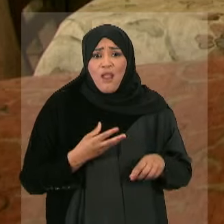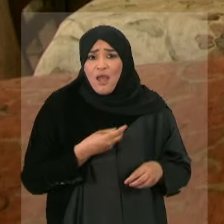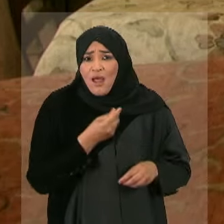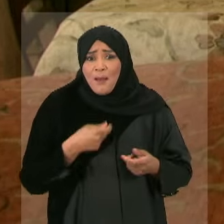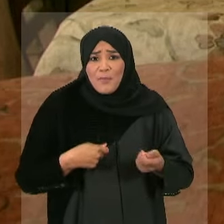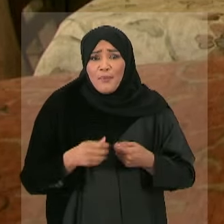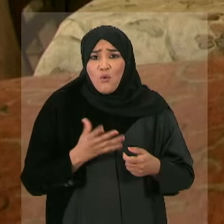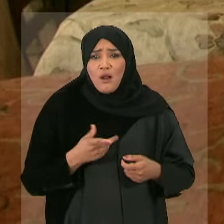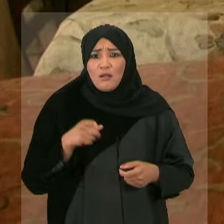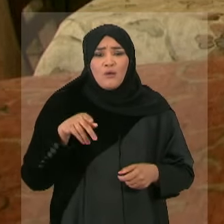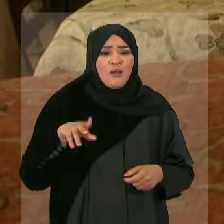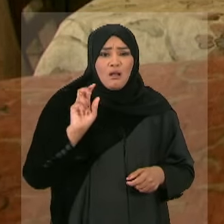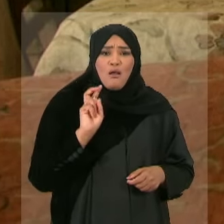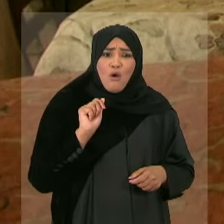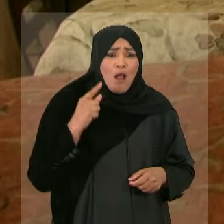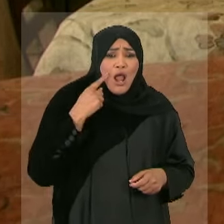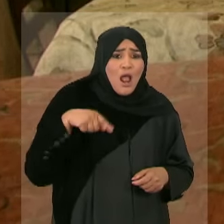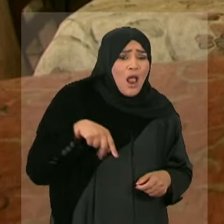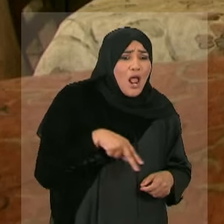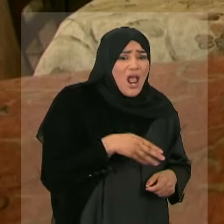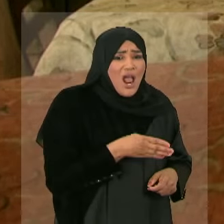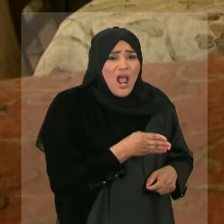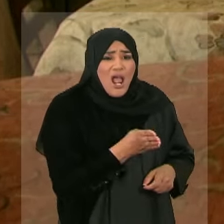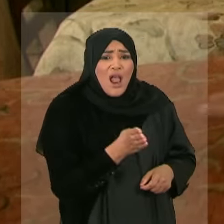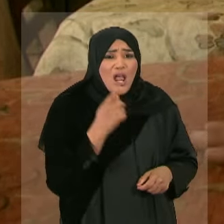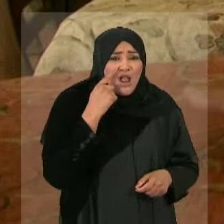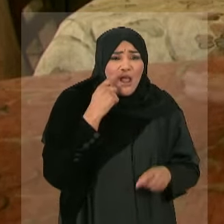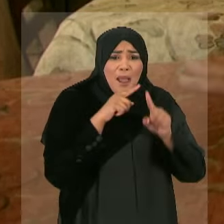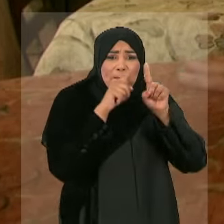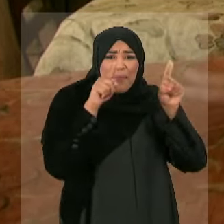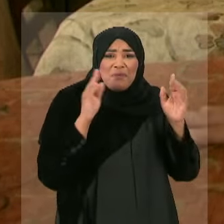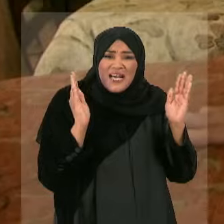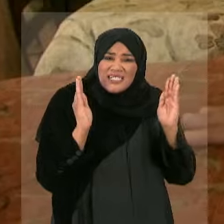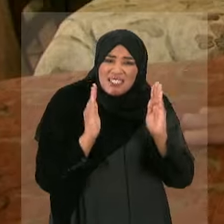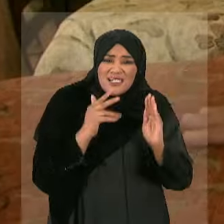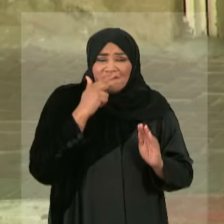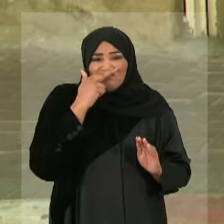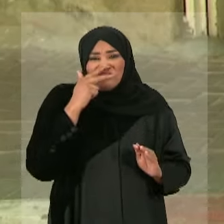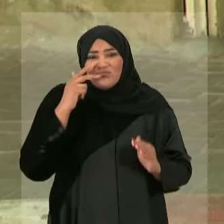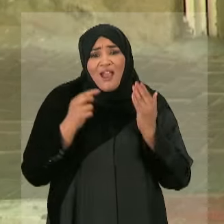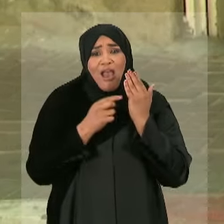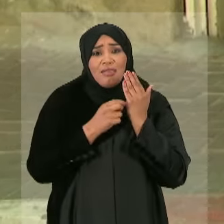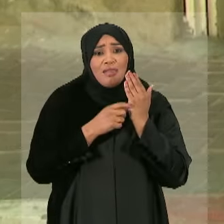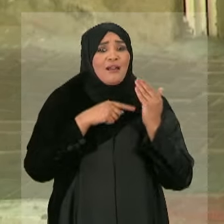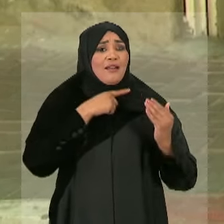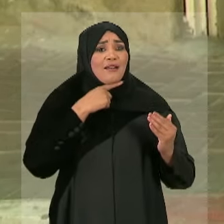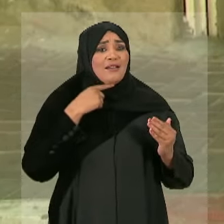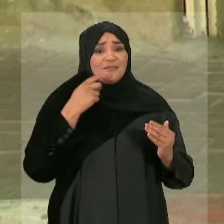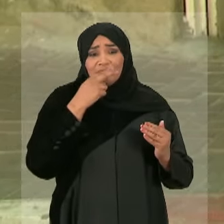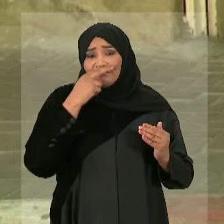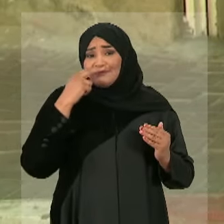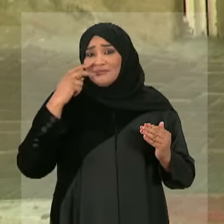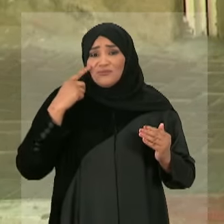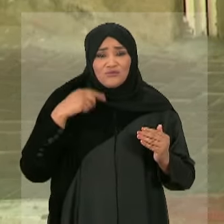الحيط طويل طويل بسيط قديم فيه باب صغير تشتموا منه رائحة الزعتر فبطحن دائما زعتر